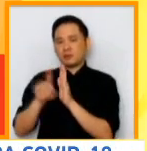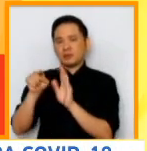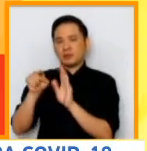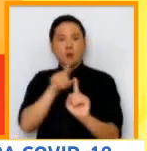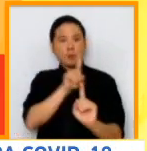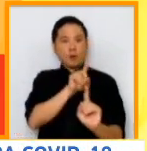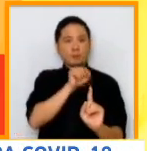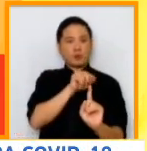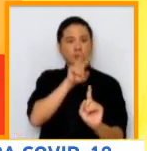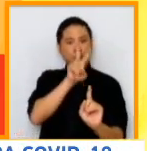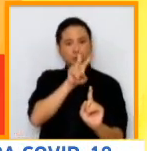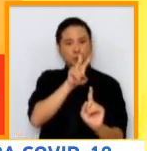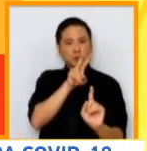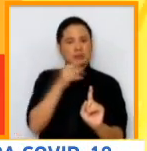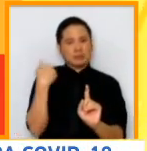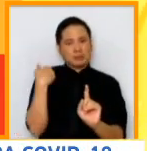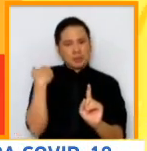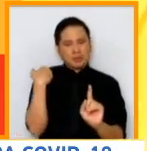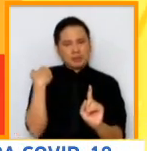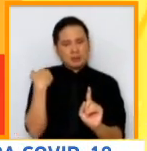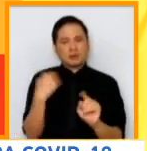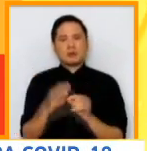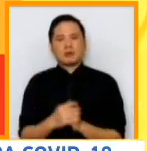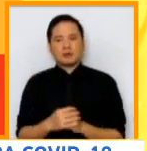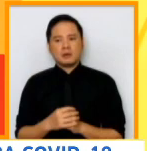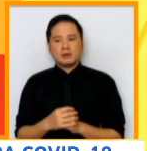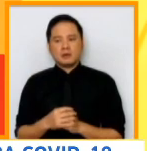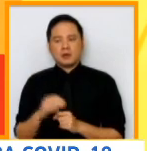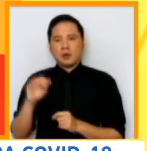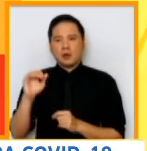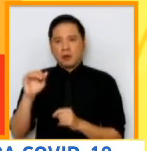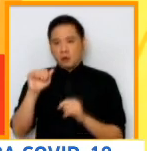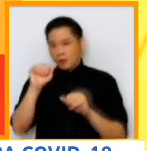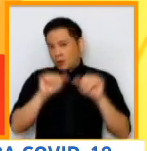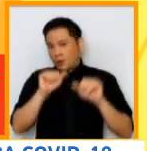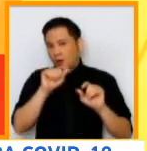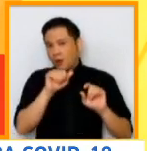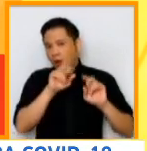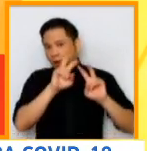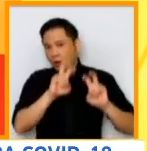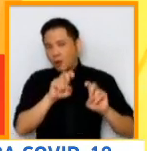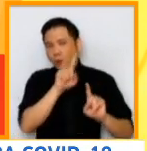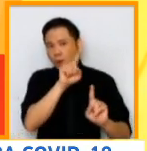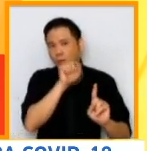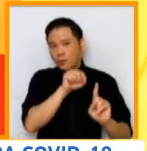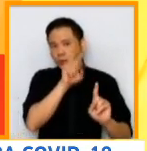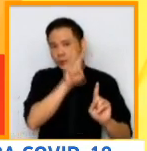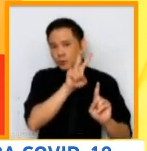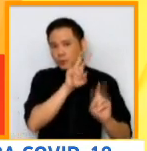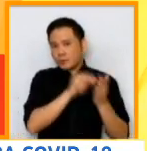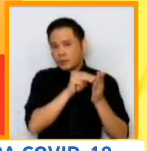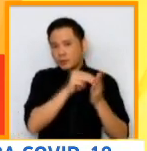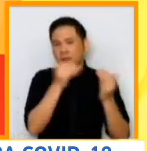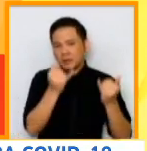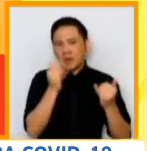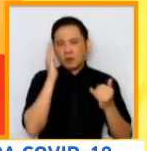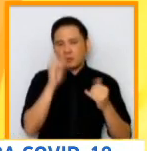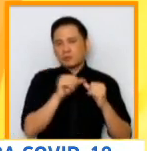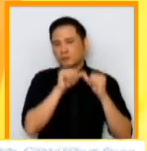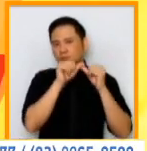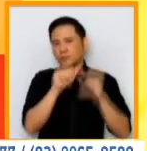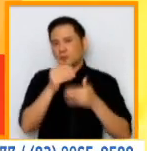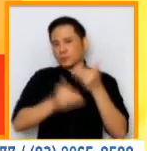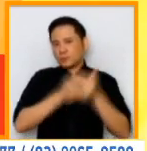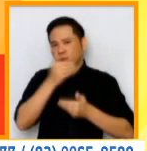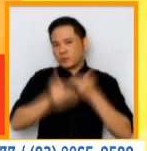na-hurdle namin yung 8.9 billion sa audit, itong 1.2 million ay talagang isasara na namin sa audit process with the COA. Oo. Ito